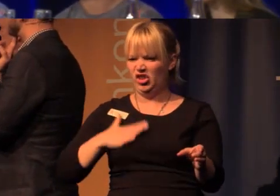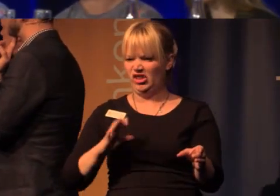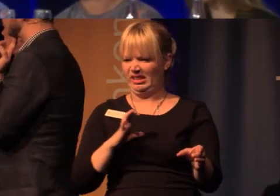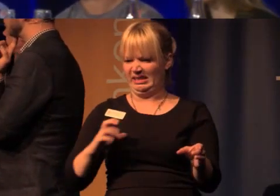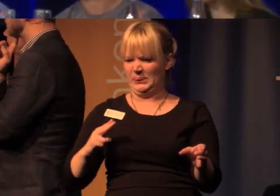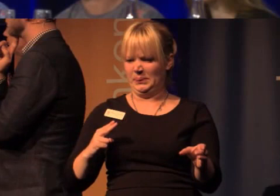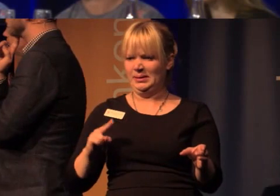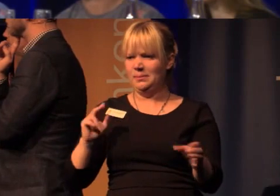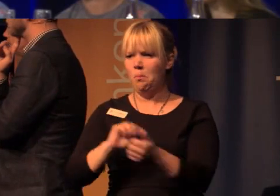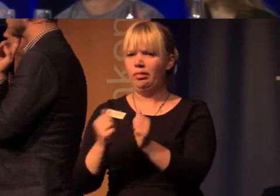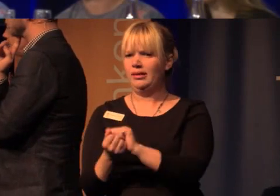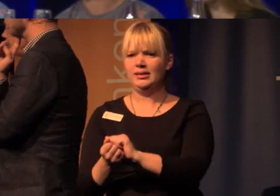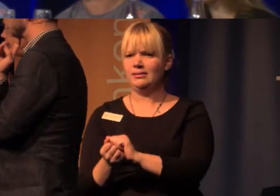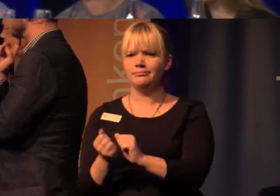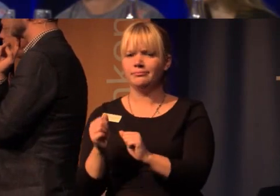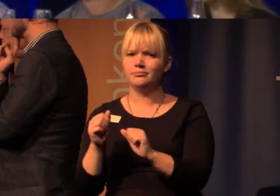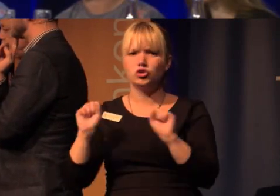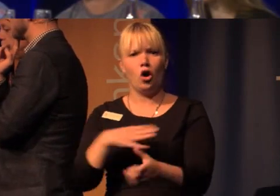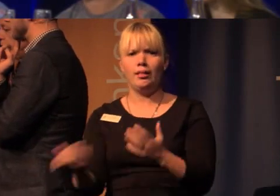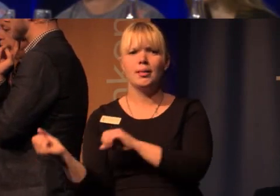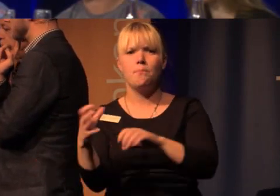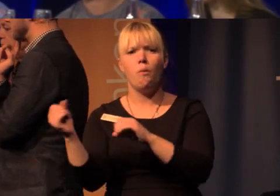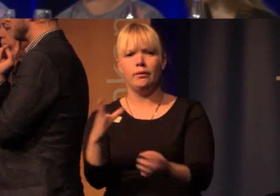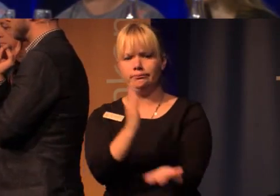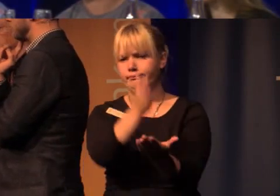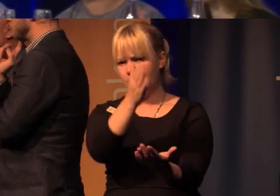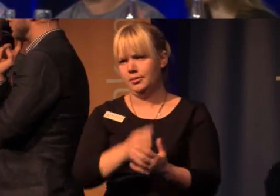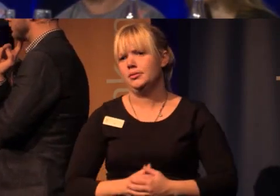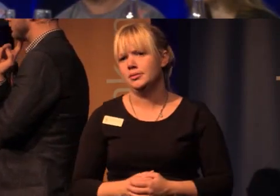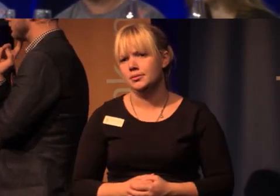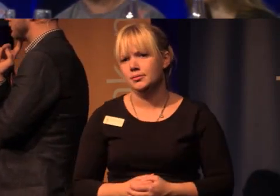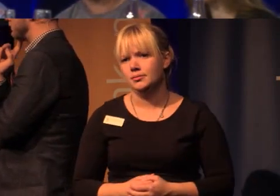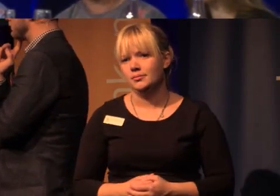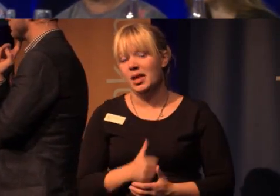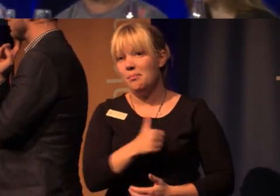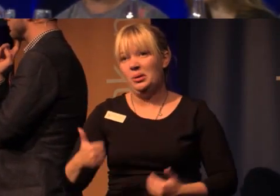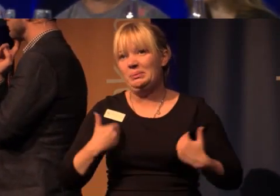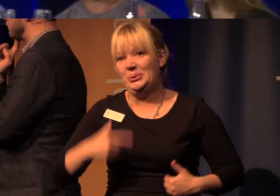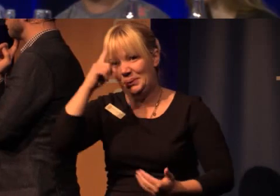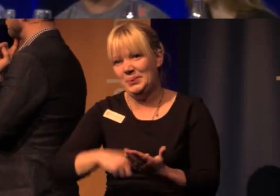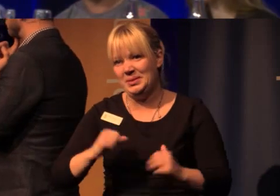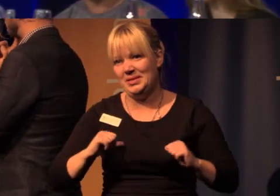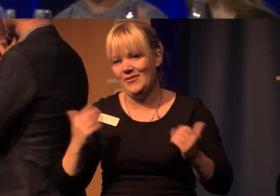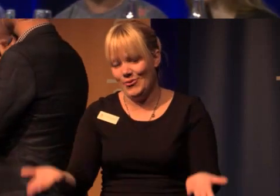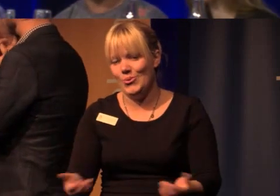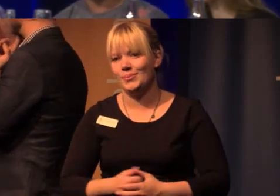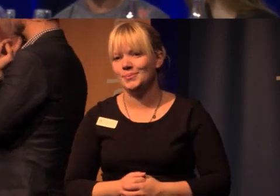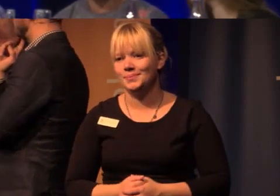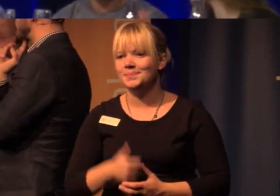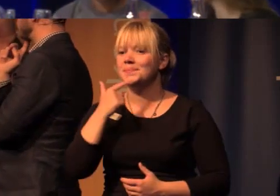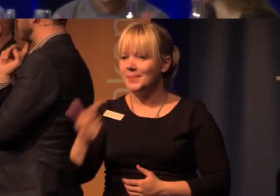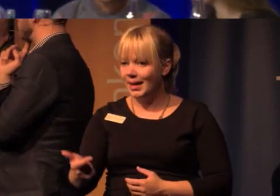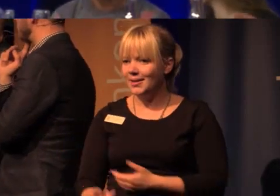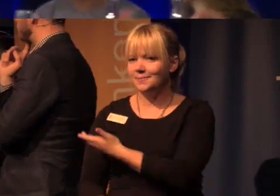SSU att där har inte politiken så mycket att säga till om mer än av personliga åsikter. Tack. Tack så mycket.